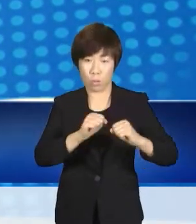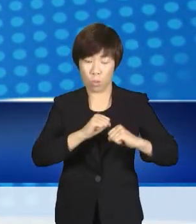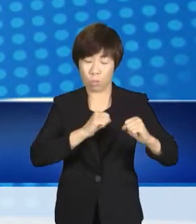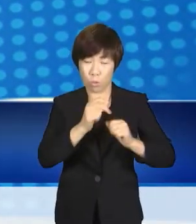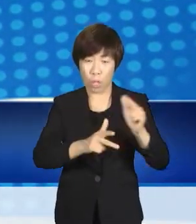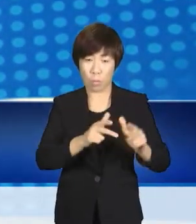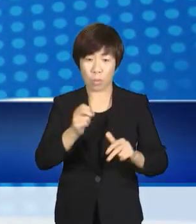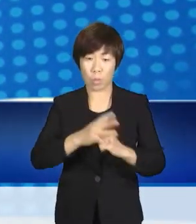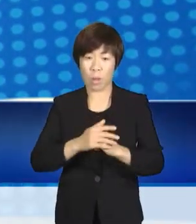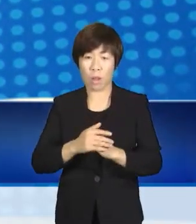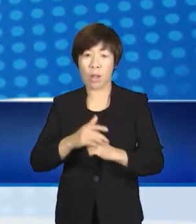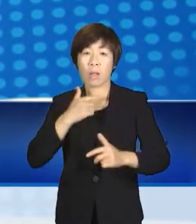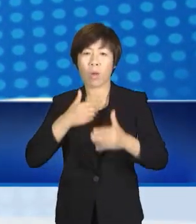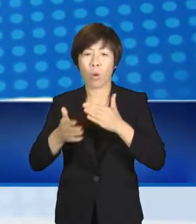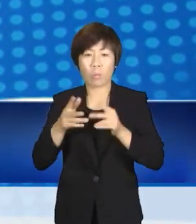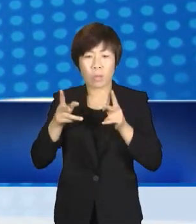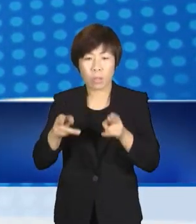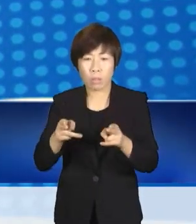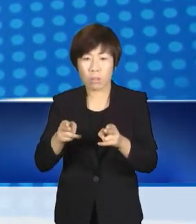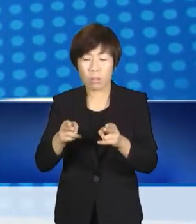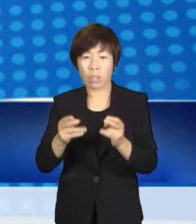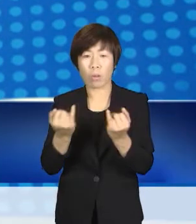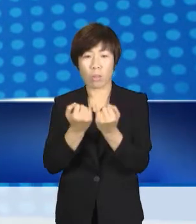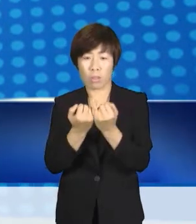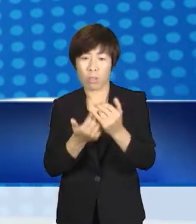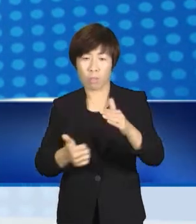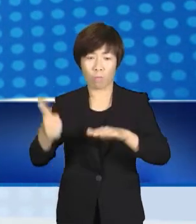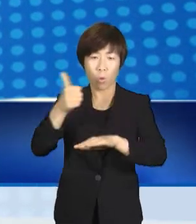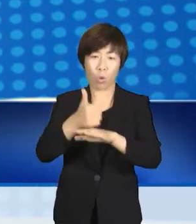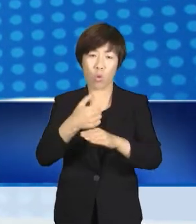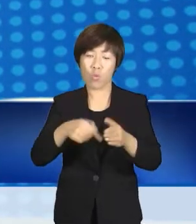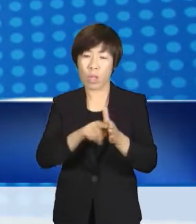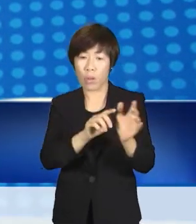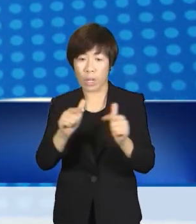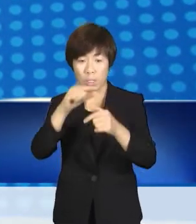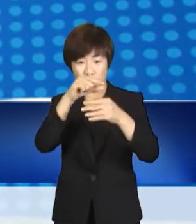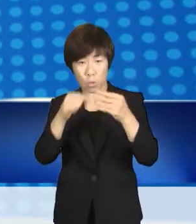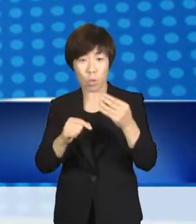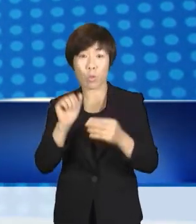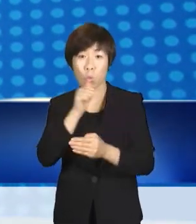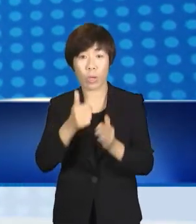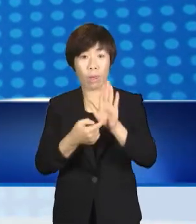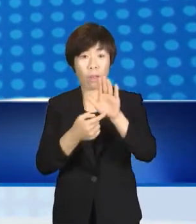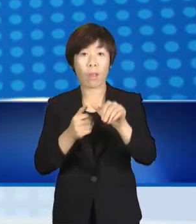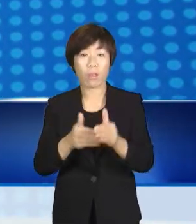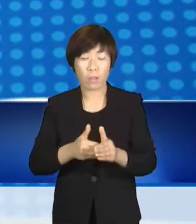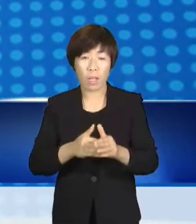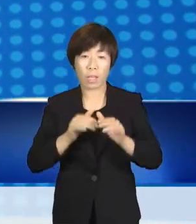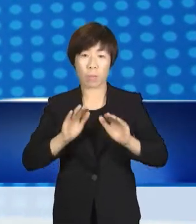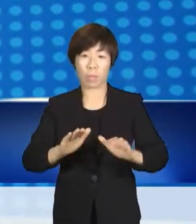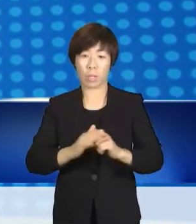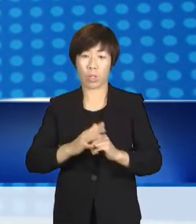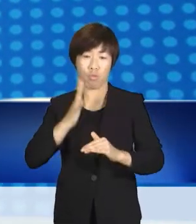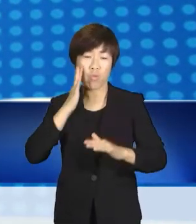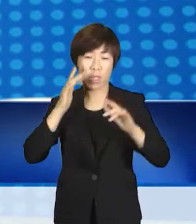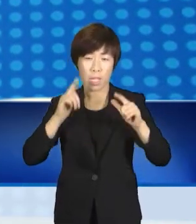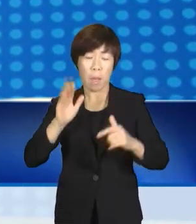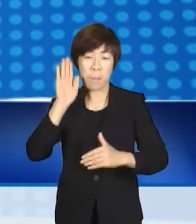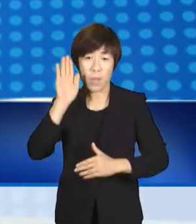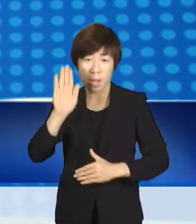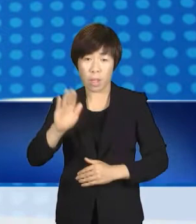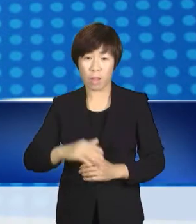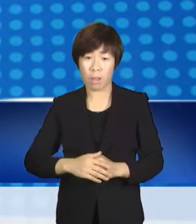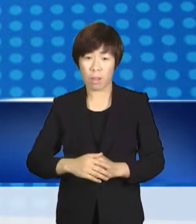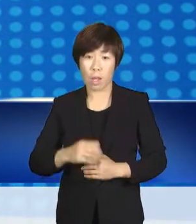여성들의 성공적 재개를 위해 지원을 하고 있는 다양한 프로그램을 소개했었는데요. 이번에는 우리 울산의 미래,